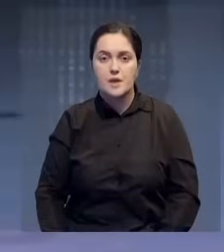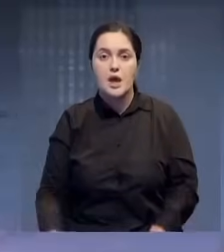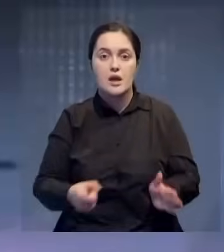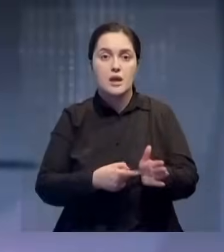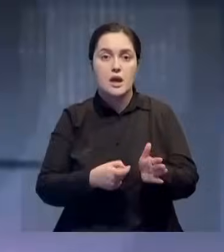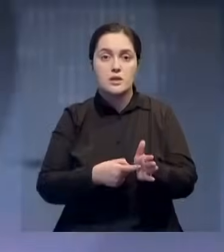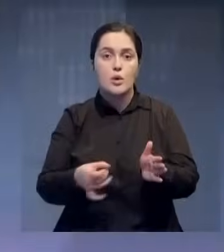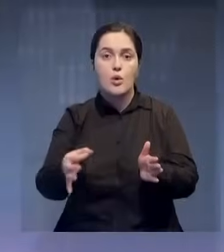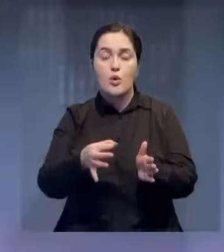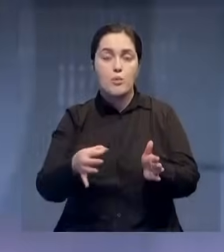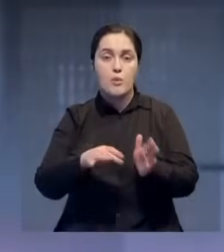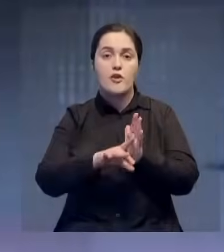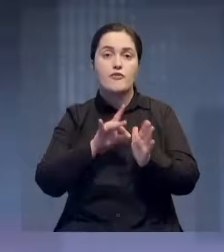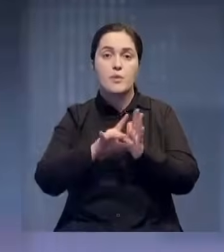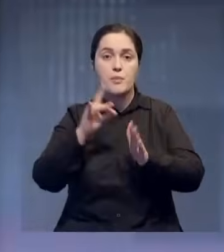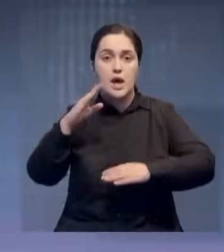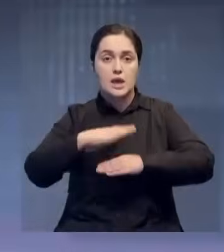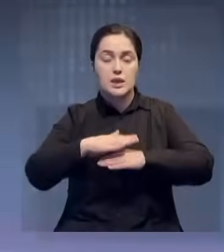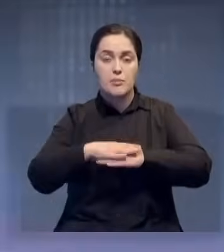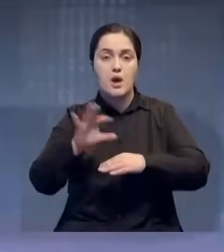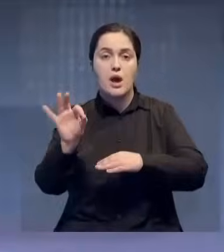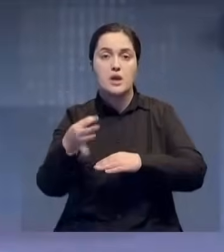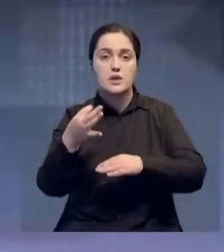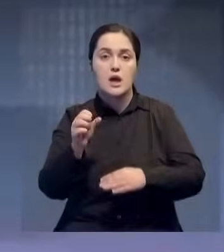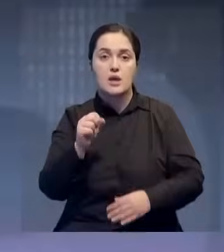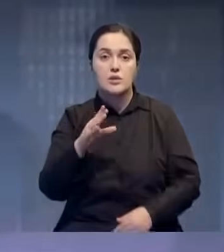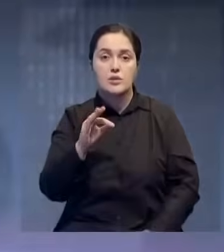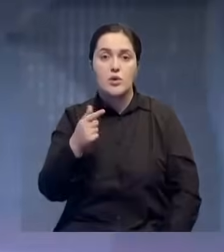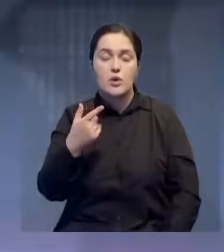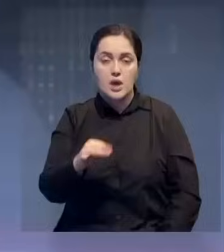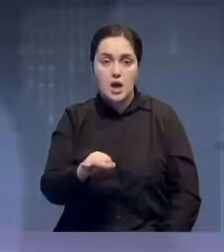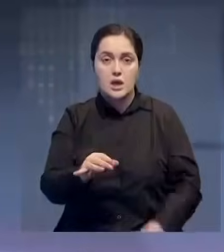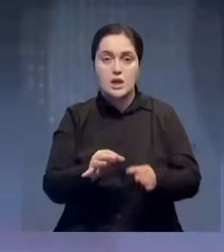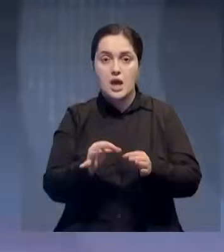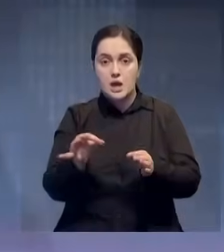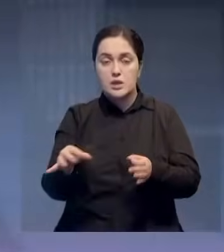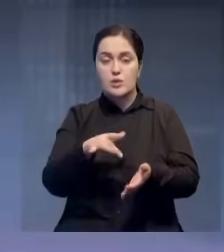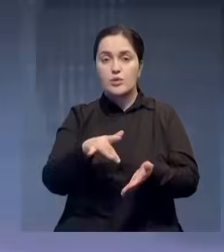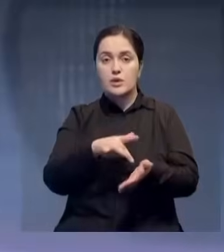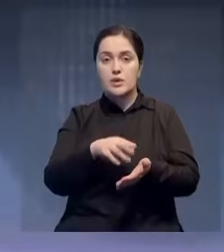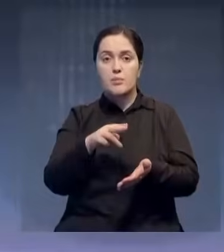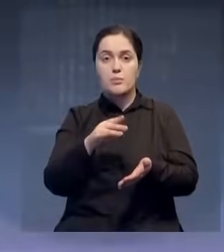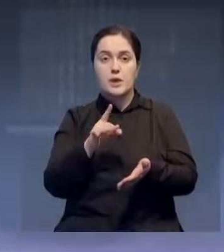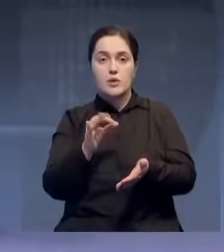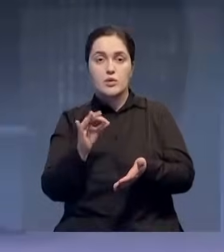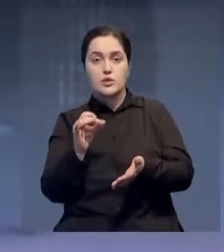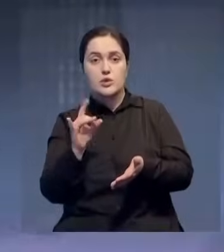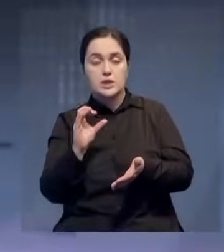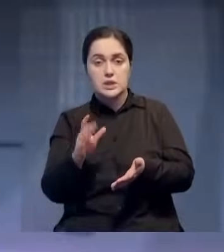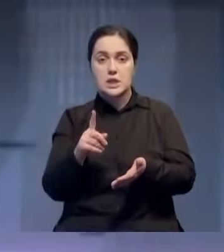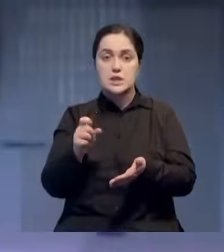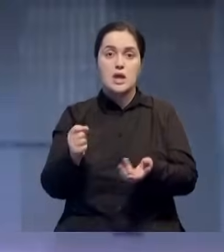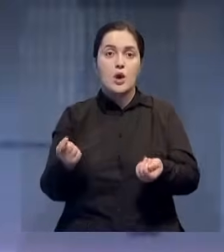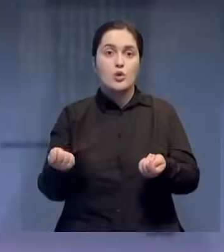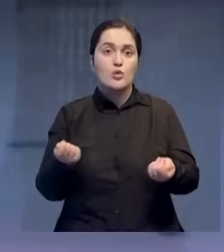Жители Карагандинской области сегодня выбирали акимов Осакаровского и Актогайского районов, а также города Приозерска. За место